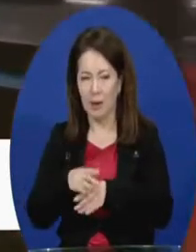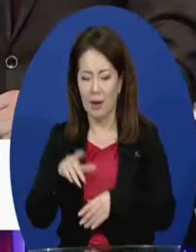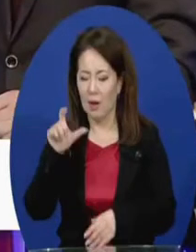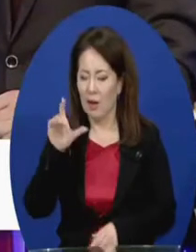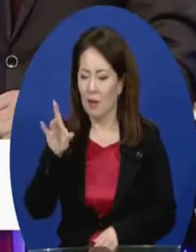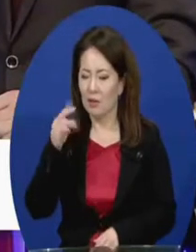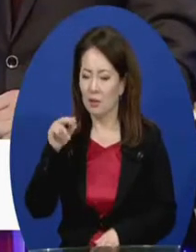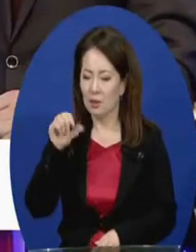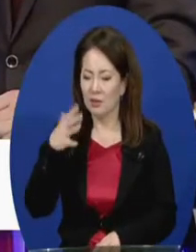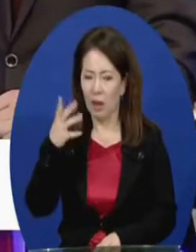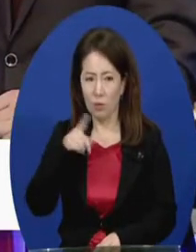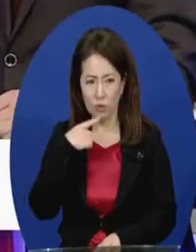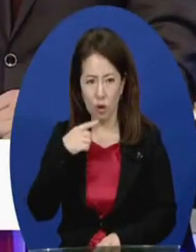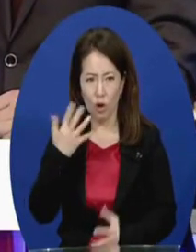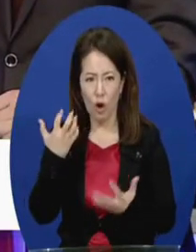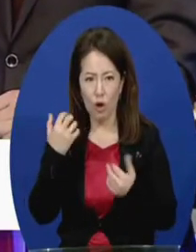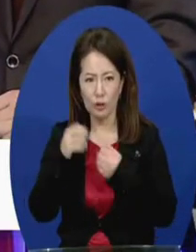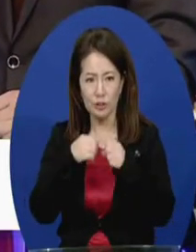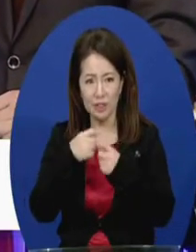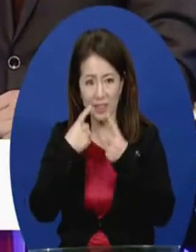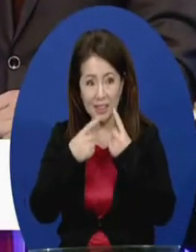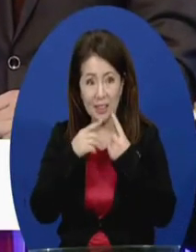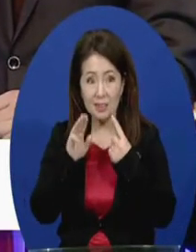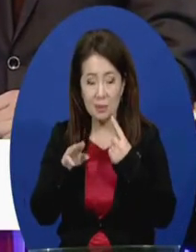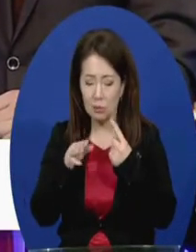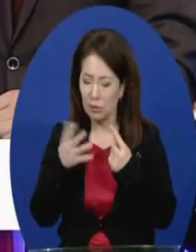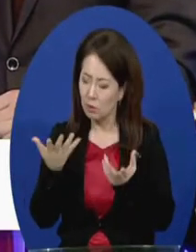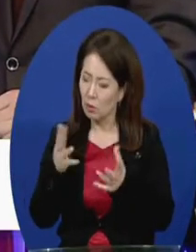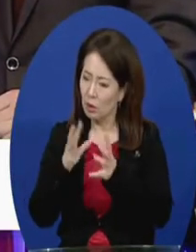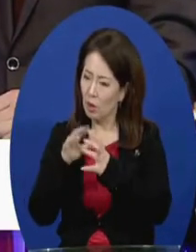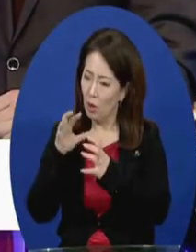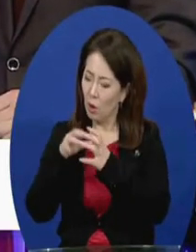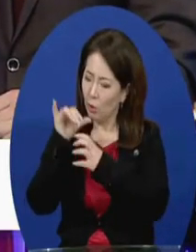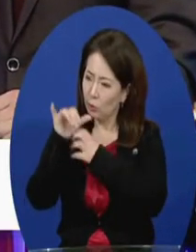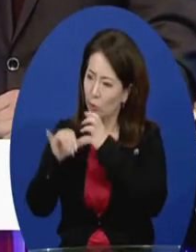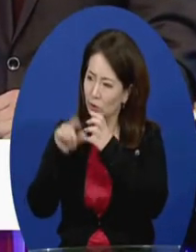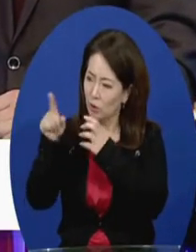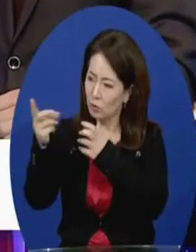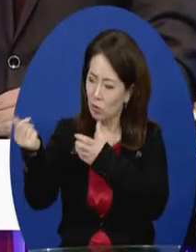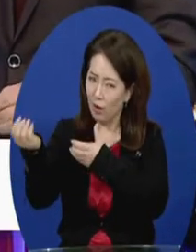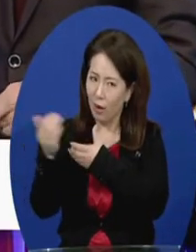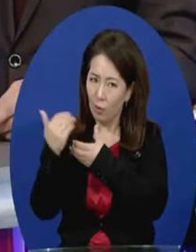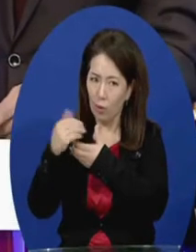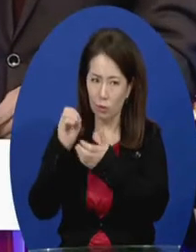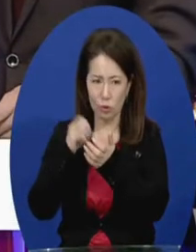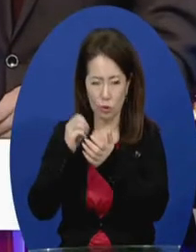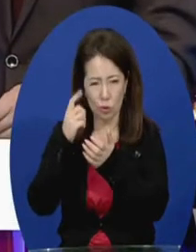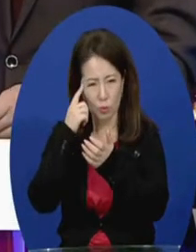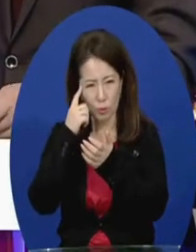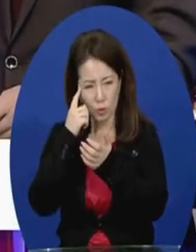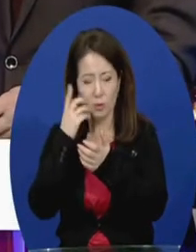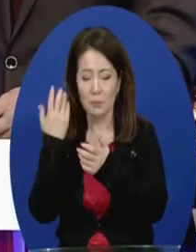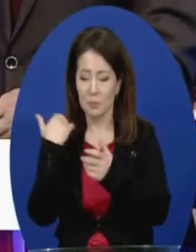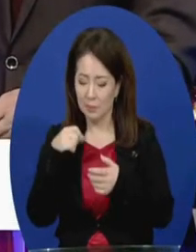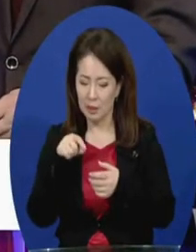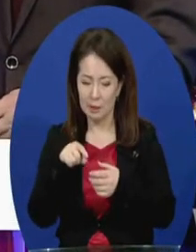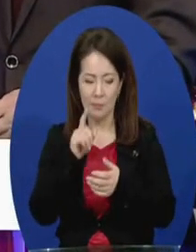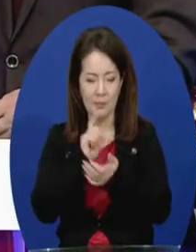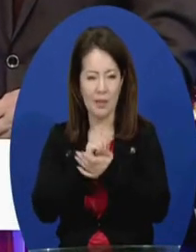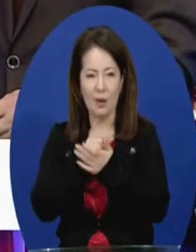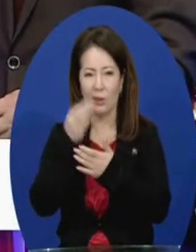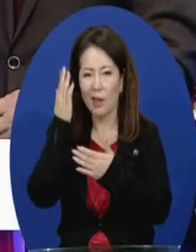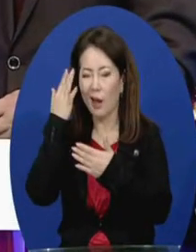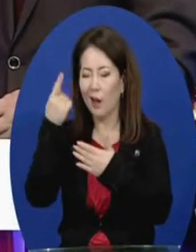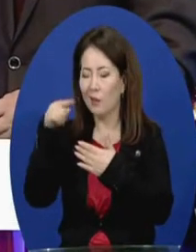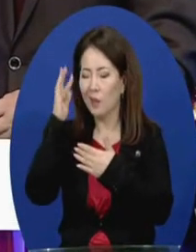жил яригдсан. Тэгэхээр энэ хөрөнгө оруулалт нь заавал одоо олон улсад хийгдэх ёстой, хөрөнгө босгох ёстой гэдэг нэг юм ойлголтууд байдаг шүү дээ. Заавал гадны